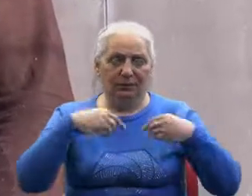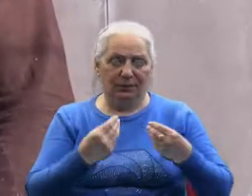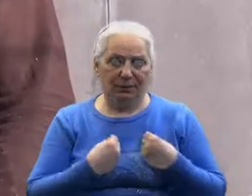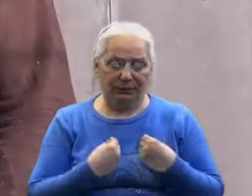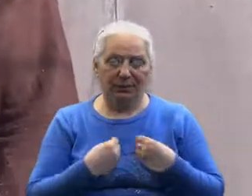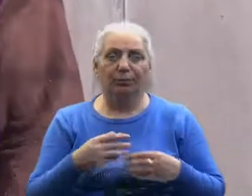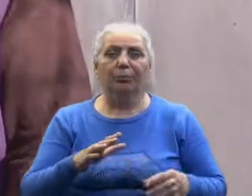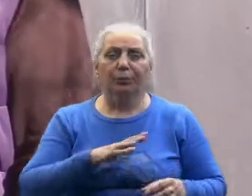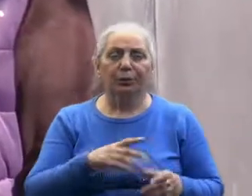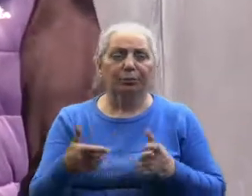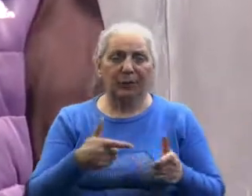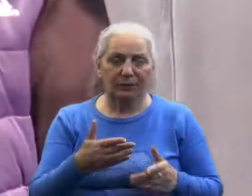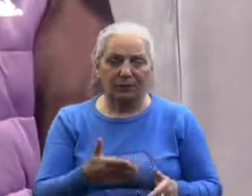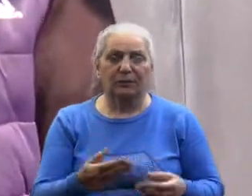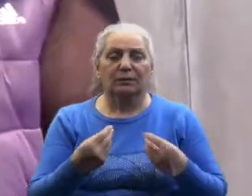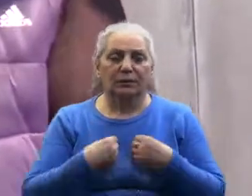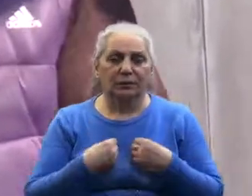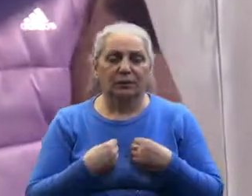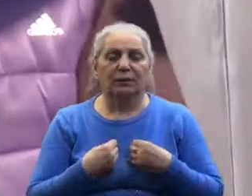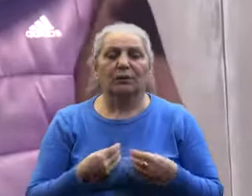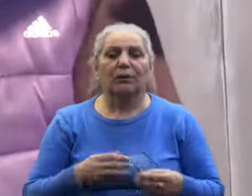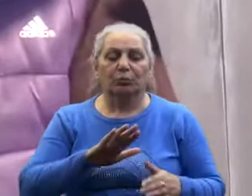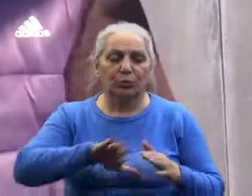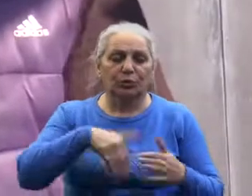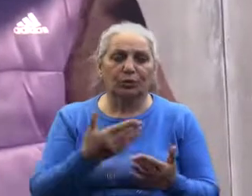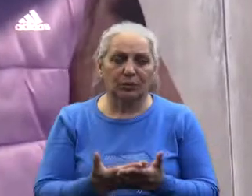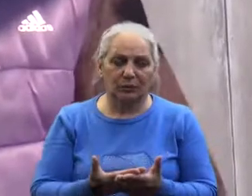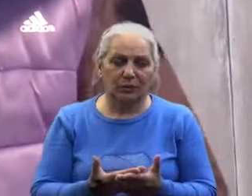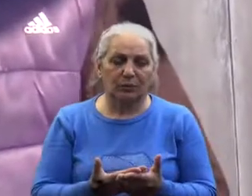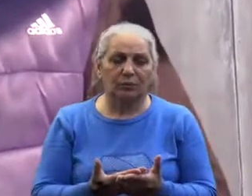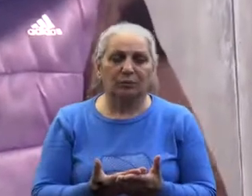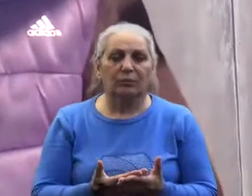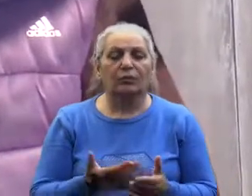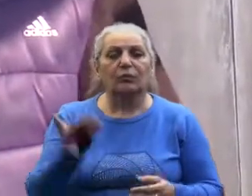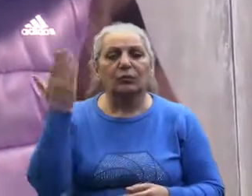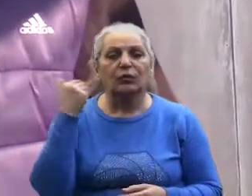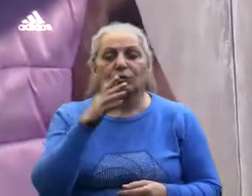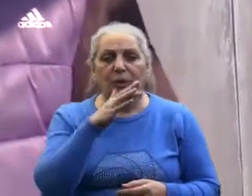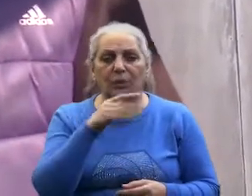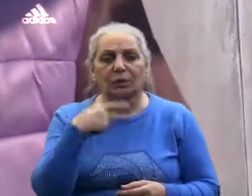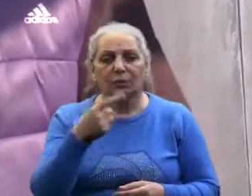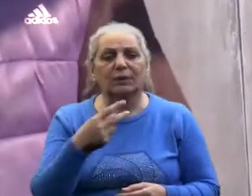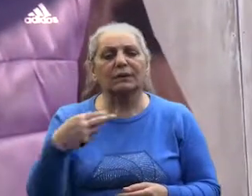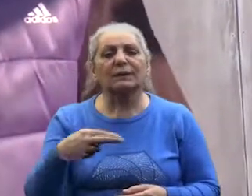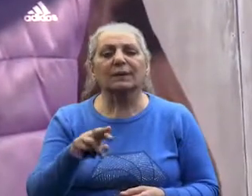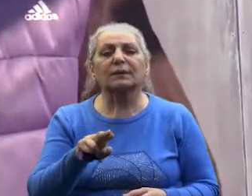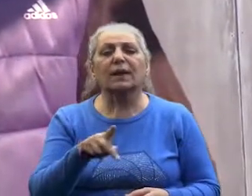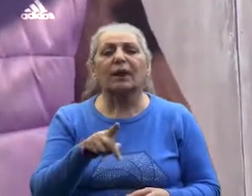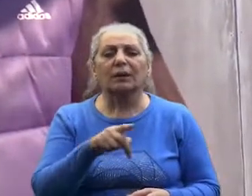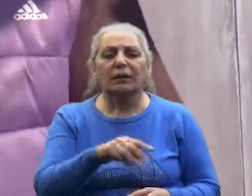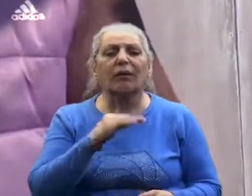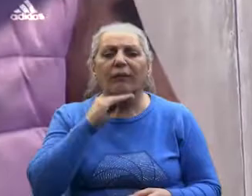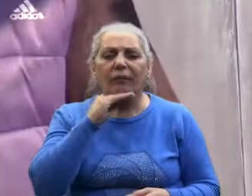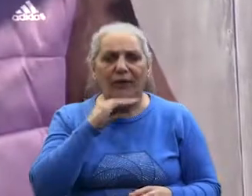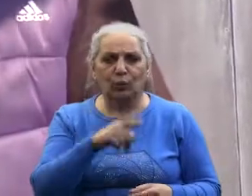89-ը թվին պատրաստ եղել, դեր մինչև հիմա այն ժամանակ մեզ ասում էին 20 տարվա երաշխիք